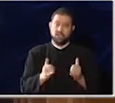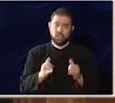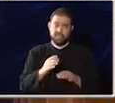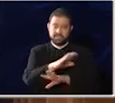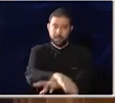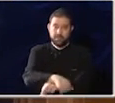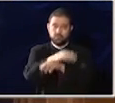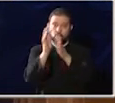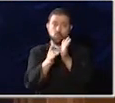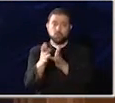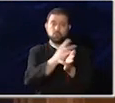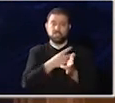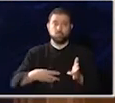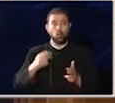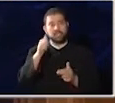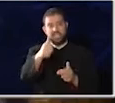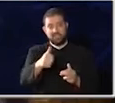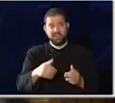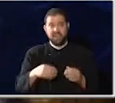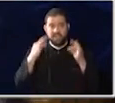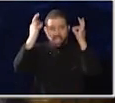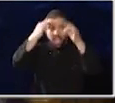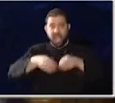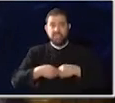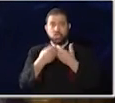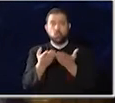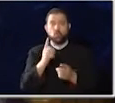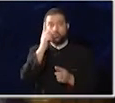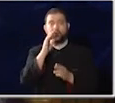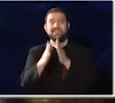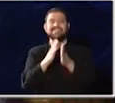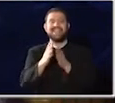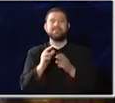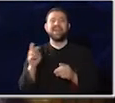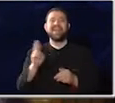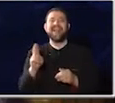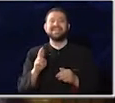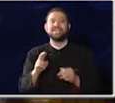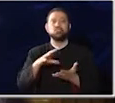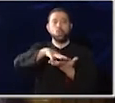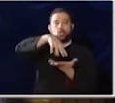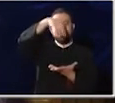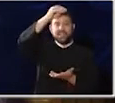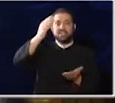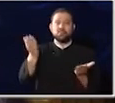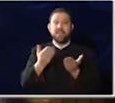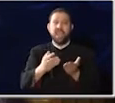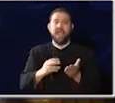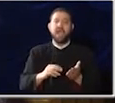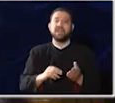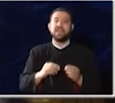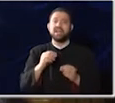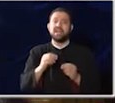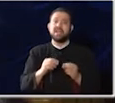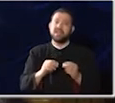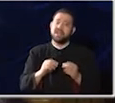aceasta, Mântuitorul Hristos, într-adevăr, a dat un semn al realităților duhovnicești pe care le pregătea